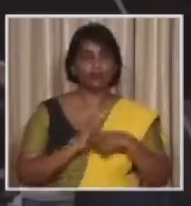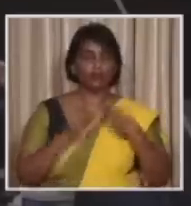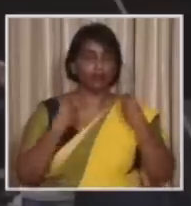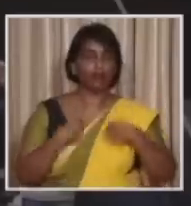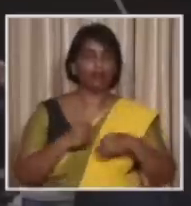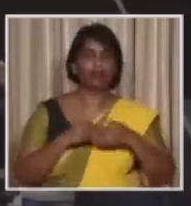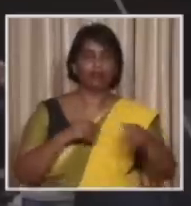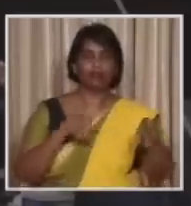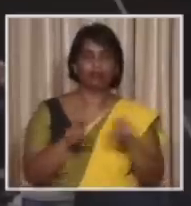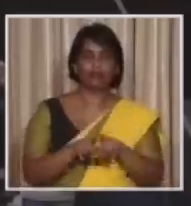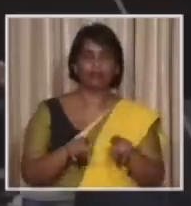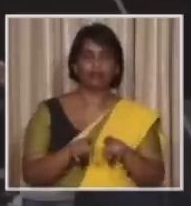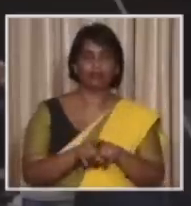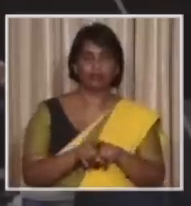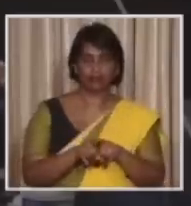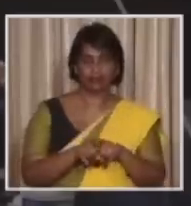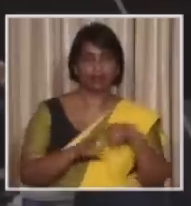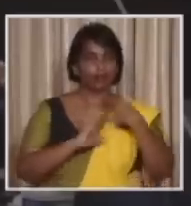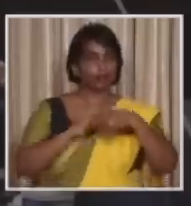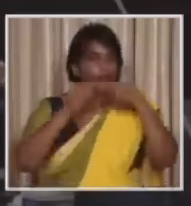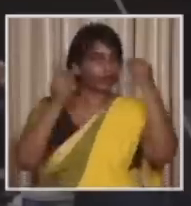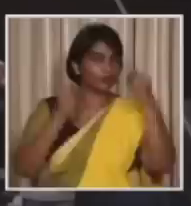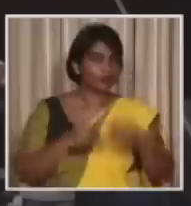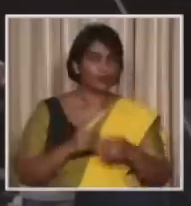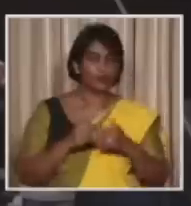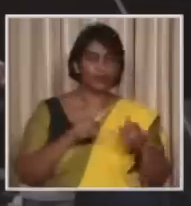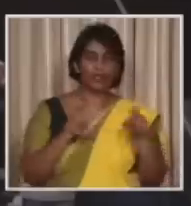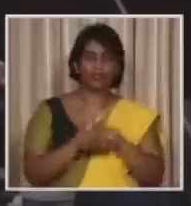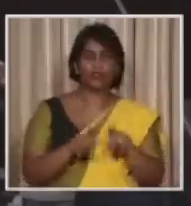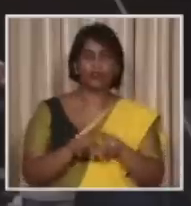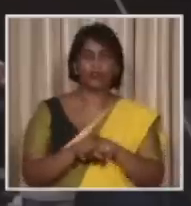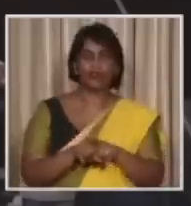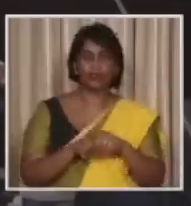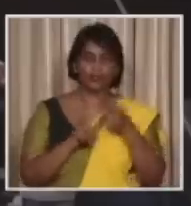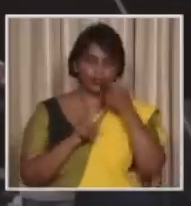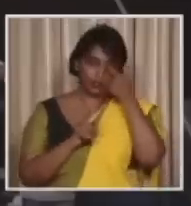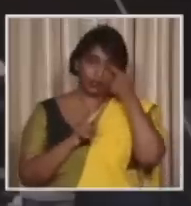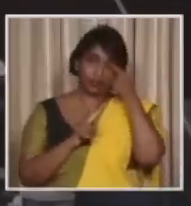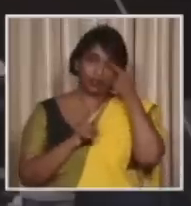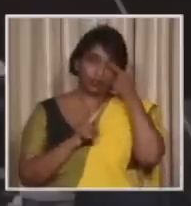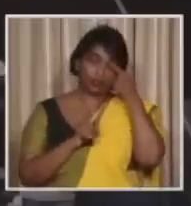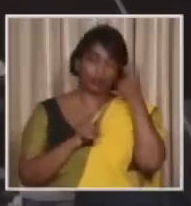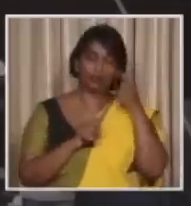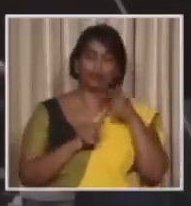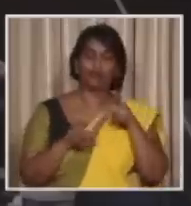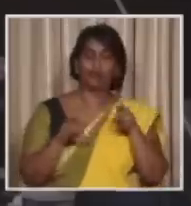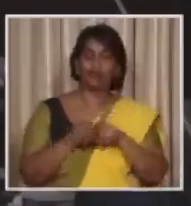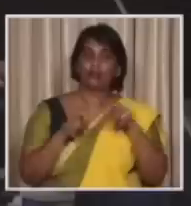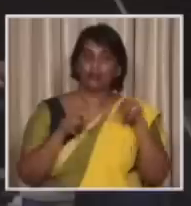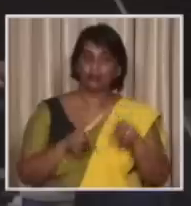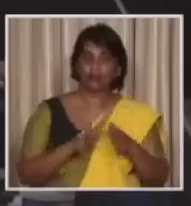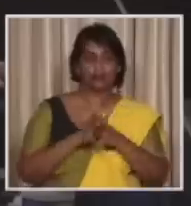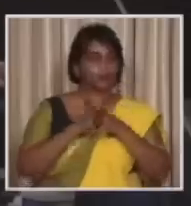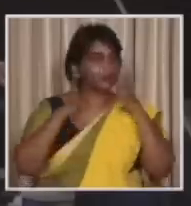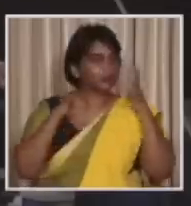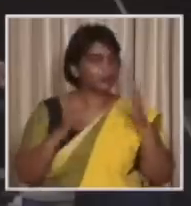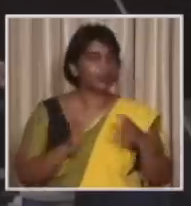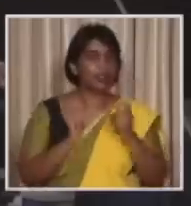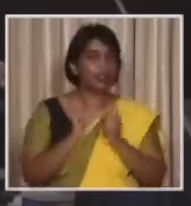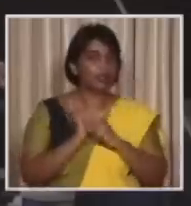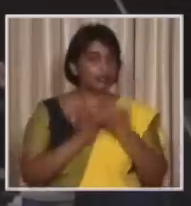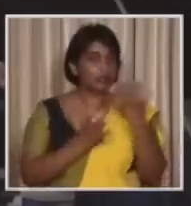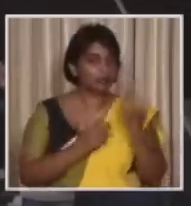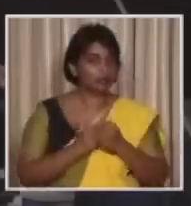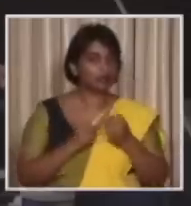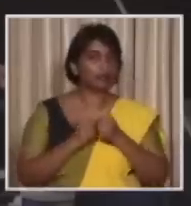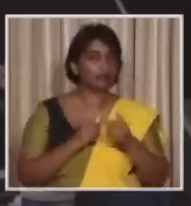කරලා රට අරාජික කළා මේ අර්බුදයට රට වට්ටලා අද අසීමාන්තික ණය ගන්න වෙච්ච එක